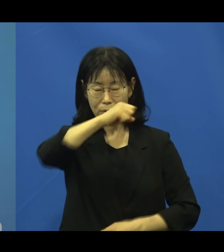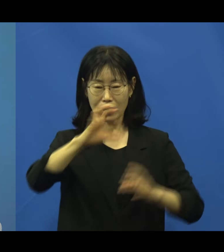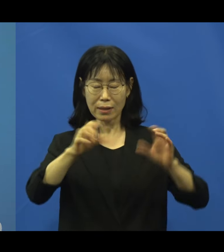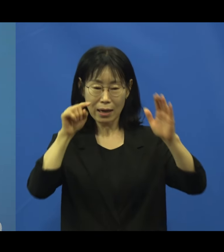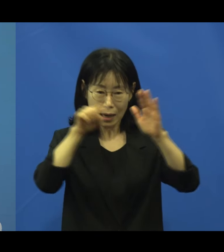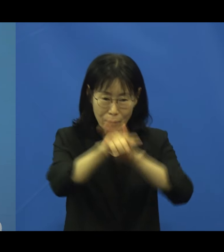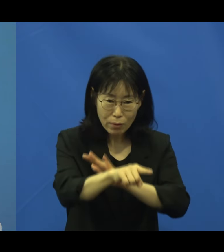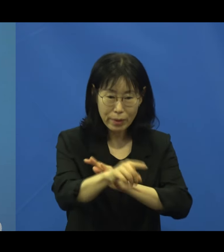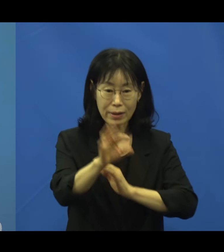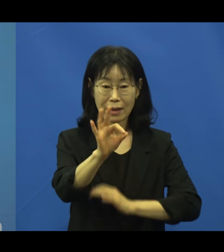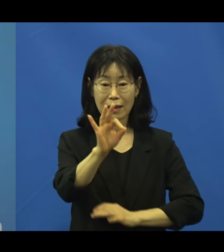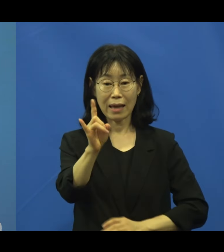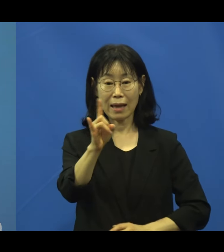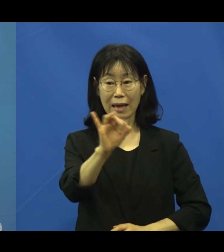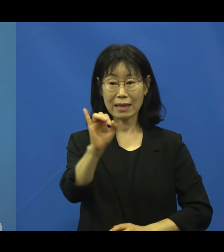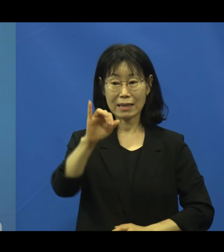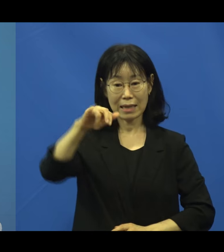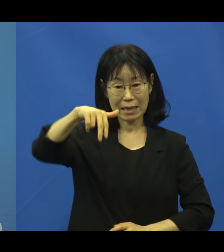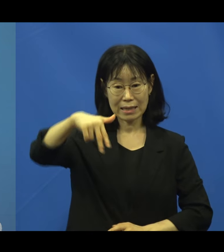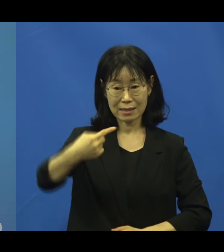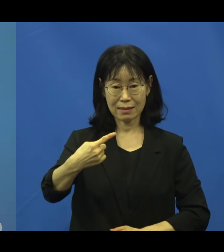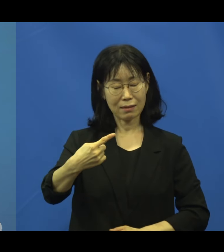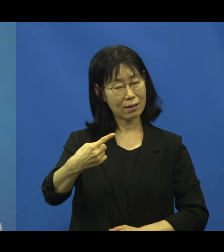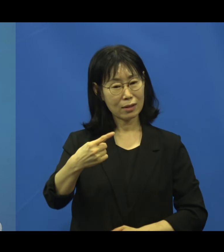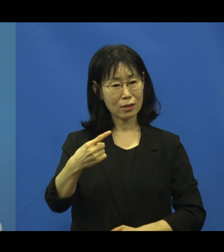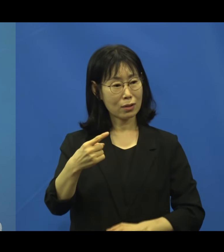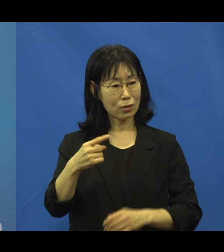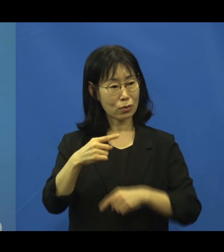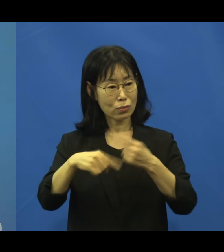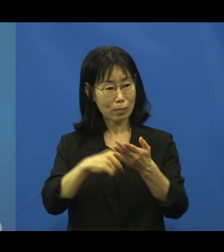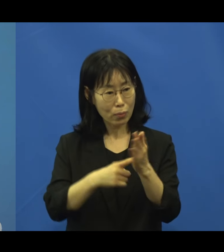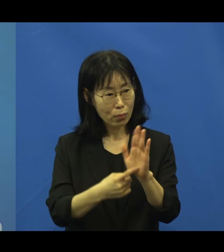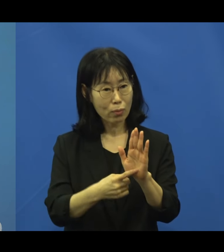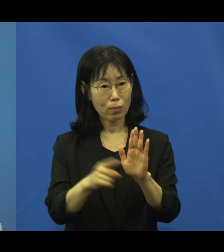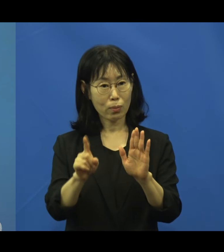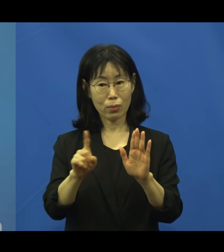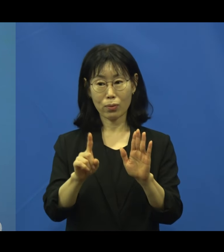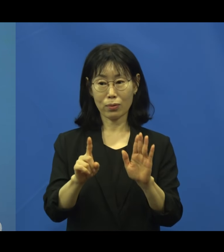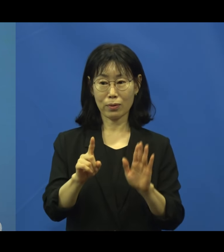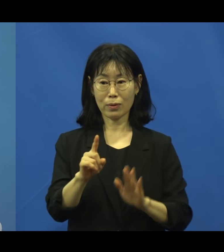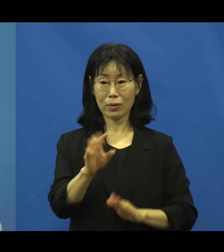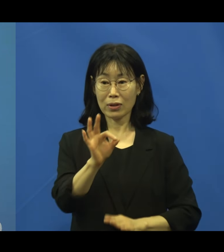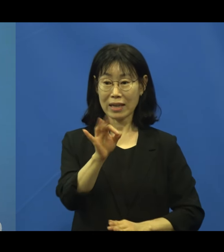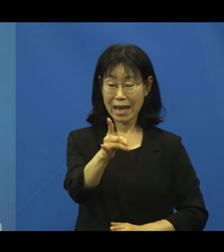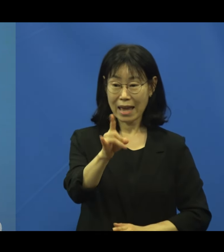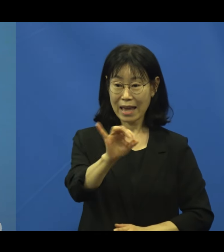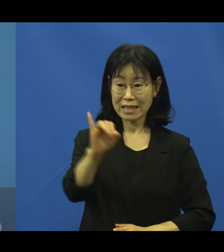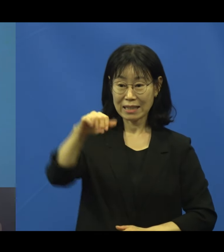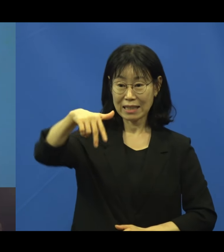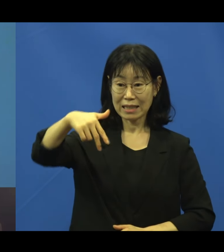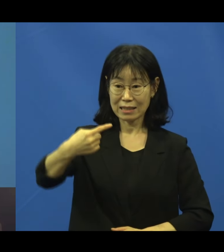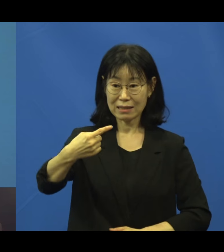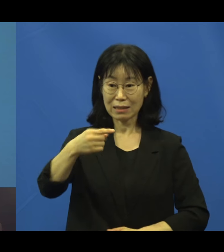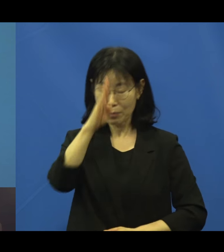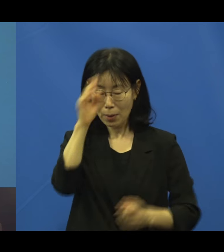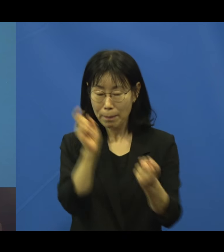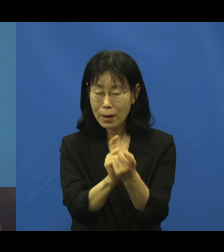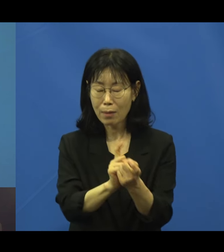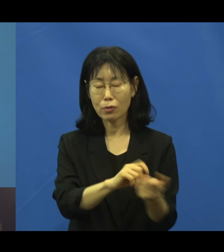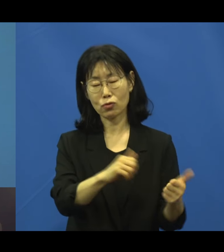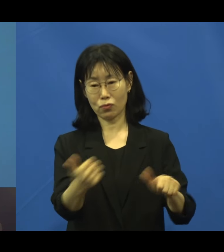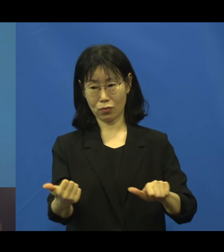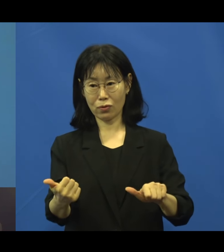죽어요, 그죠? 이게 나병이 이제 그런 병에 걸리는 그런 병이라는 겁니다. 그래서 1절을 한번 보겠습니다, 여러분. 아람